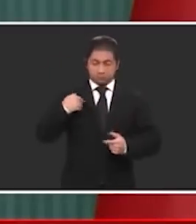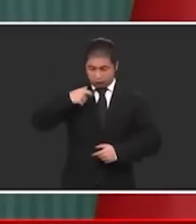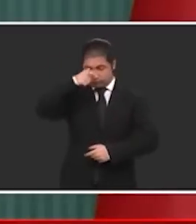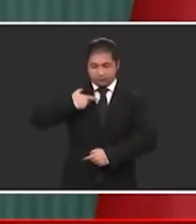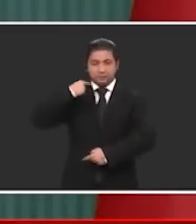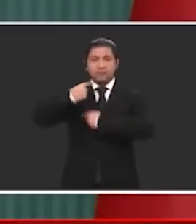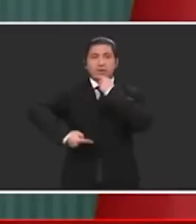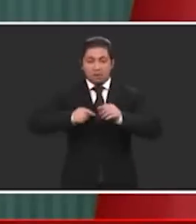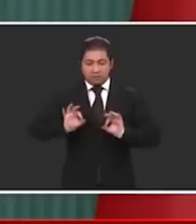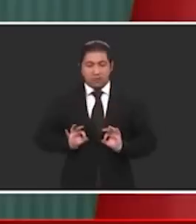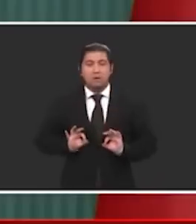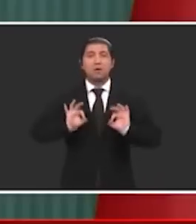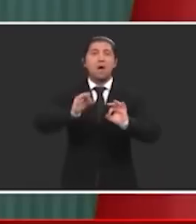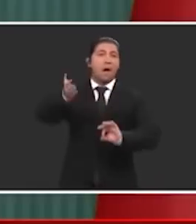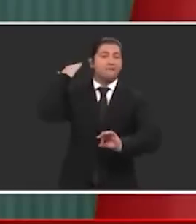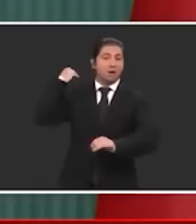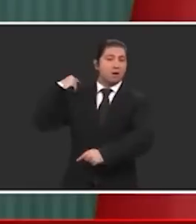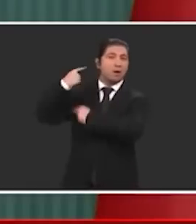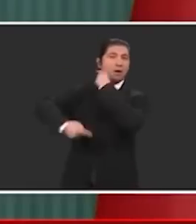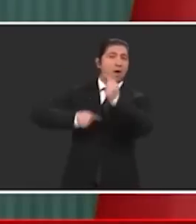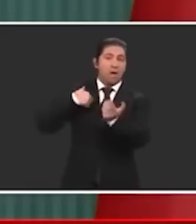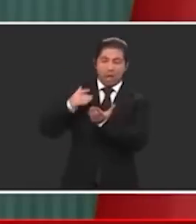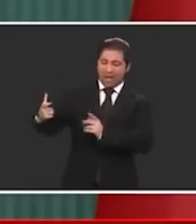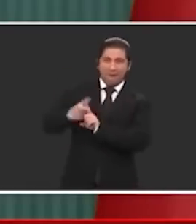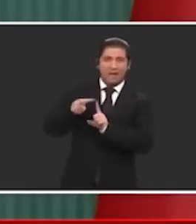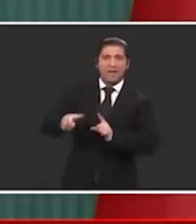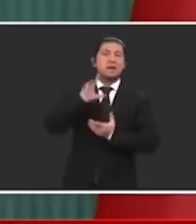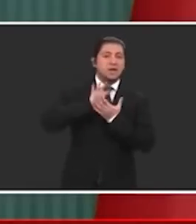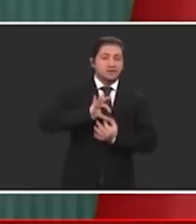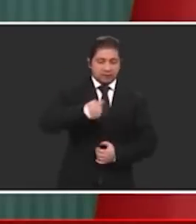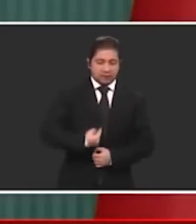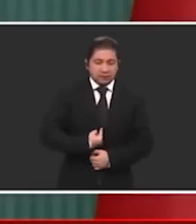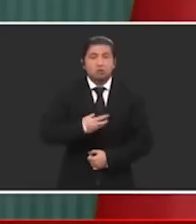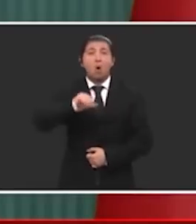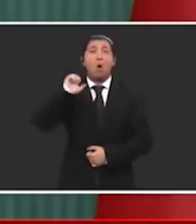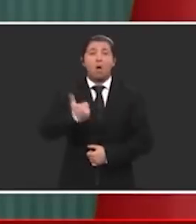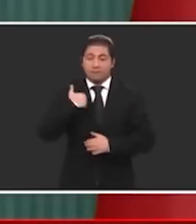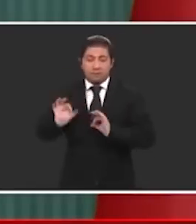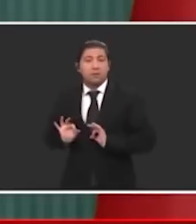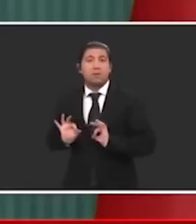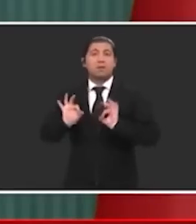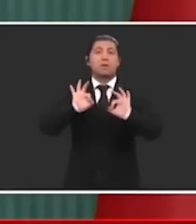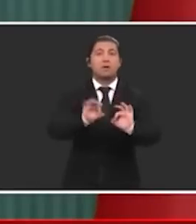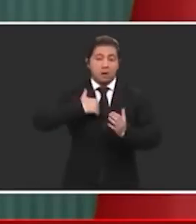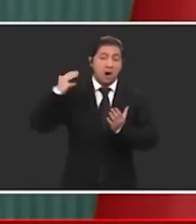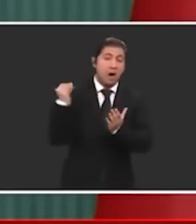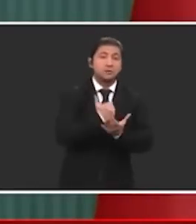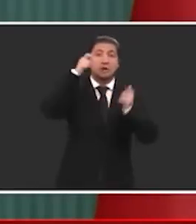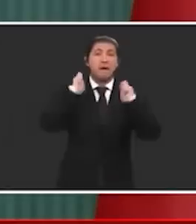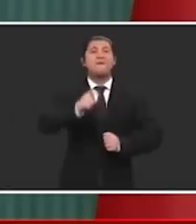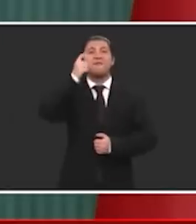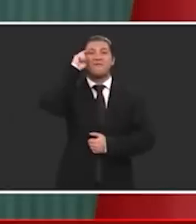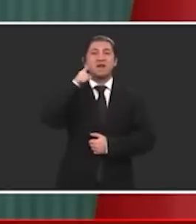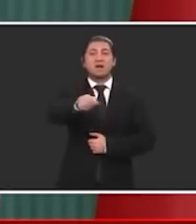medeniyetimizin mirası, ecdadın emaneti olan insani değerlerimizle birlikte kazanma